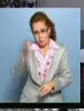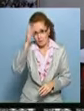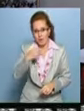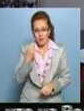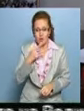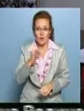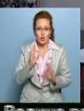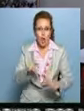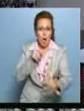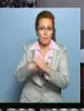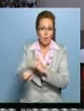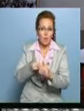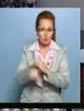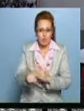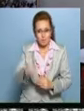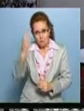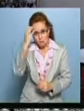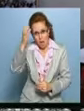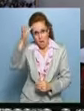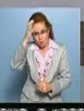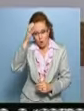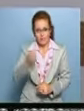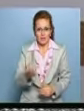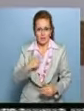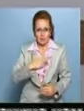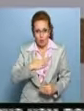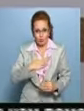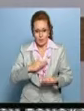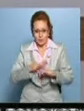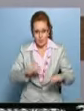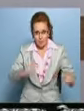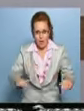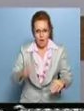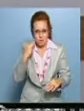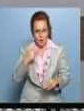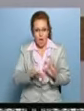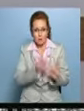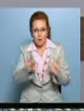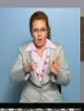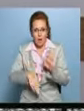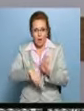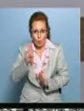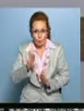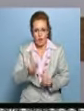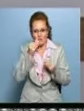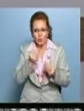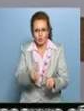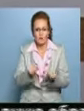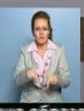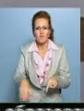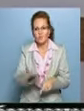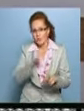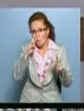утечке мозгов под нашим носом из наших детей чужая страна растит своих агентов влияния отбирает лучших внушает что на родине всё не правильно